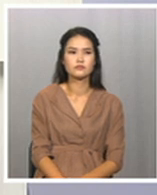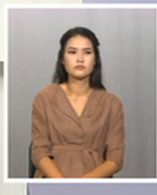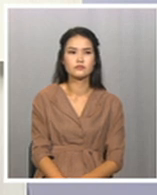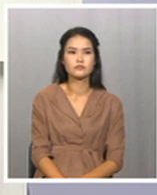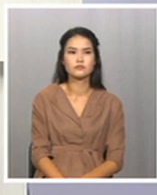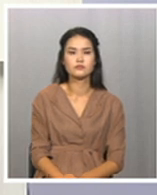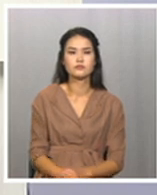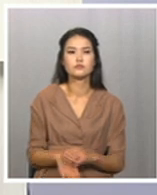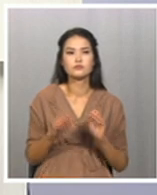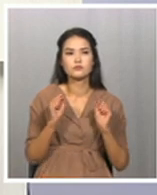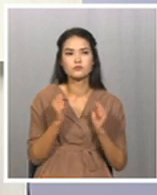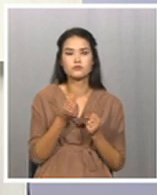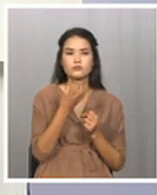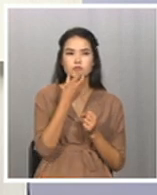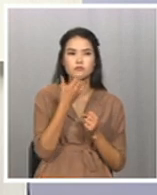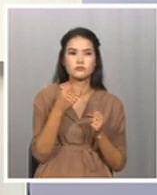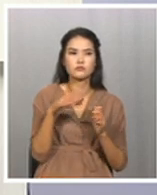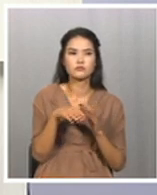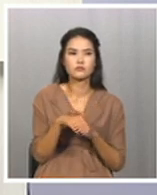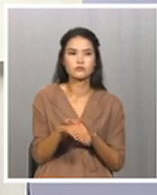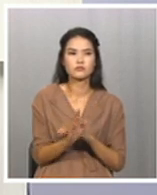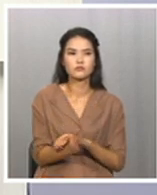түстік температураны өзгертуге мүмкіндік бар.